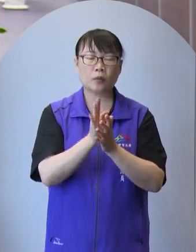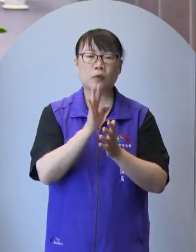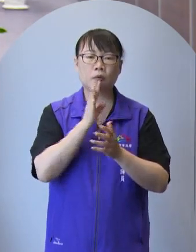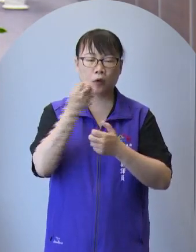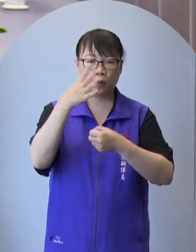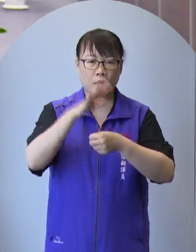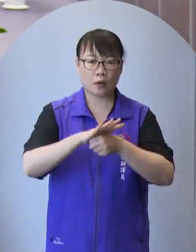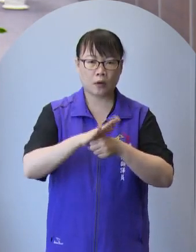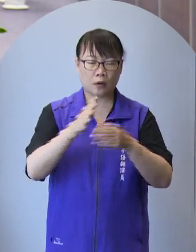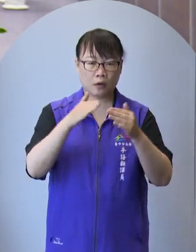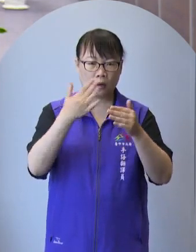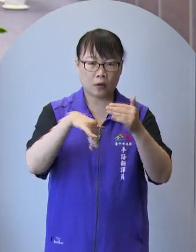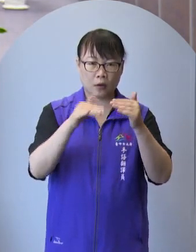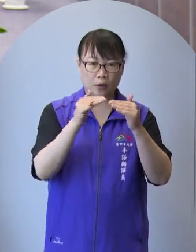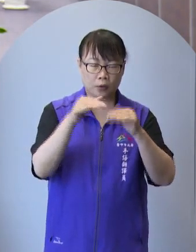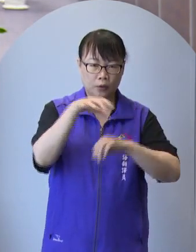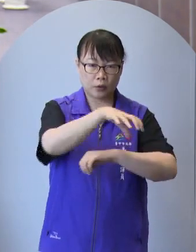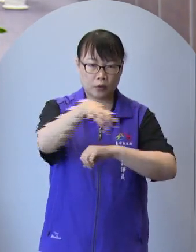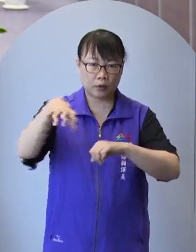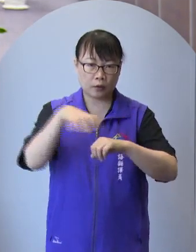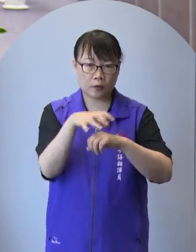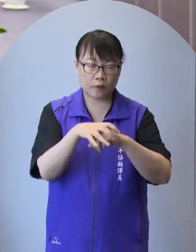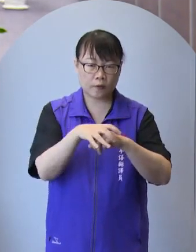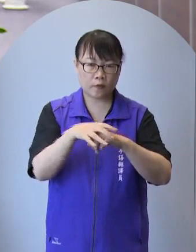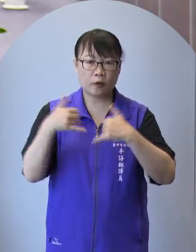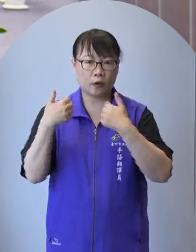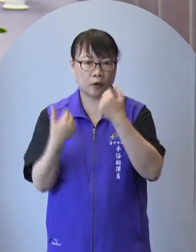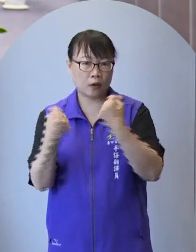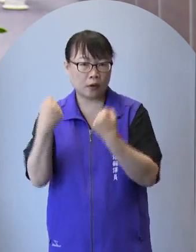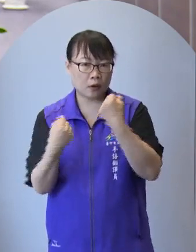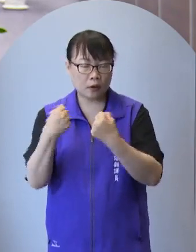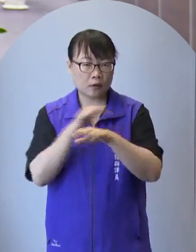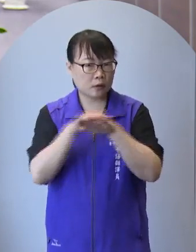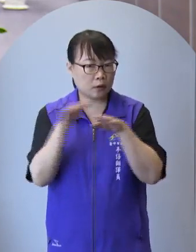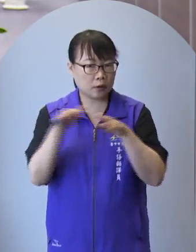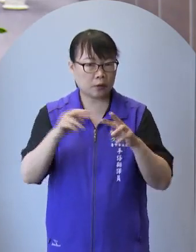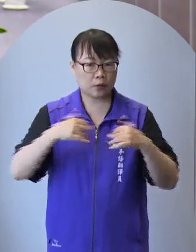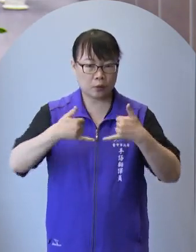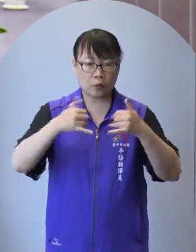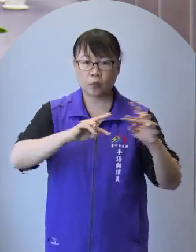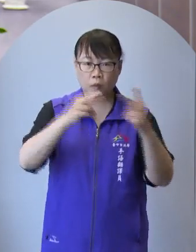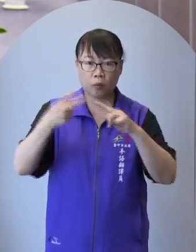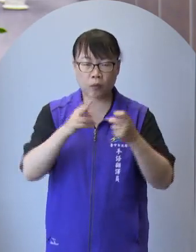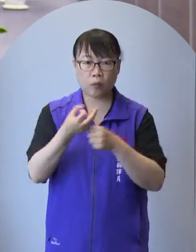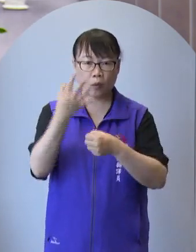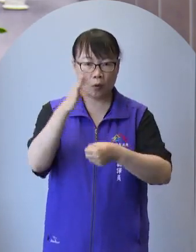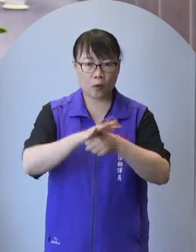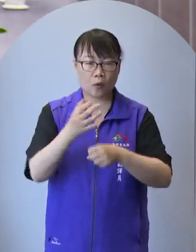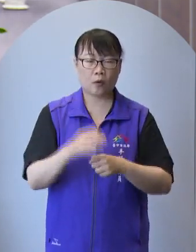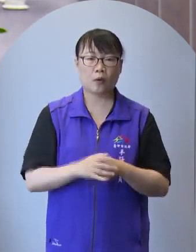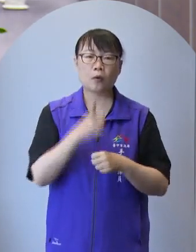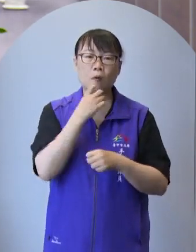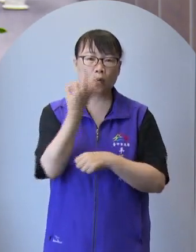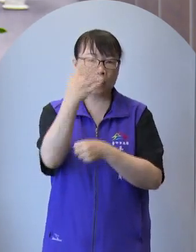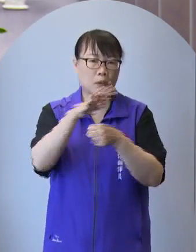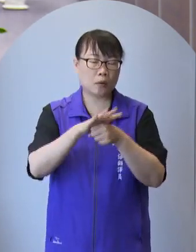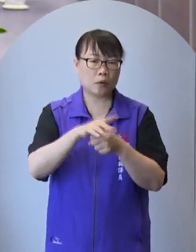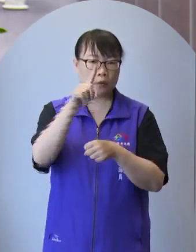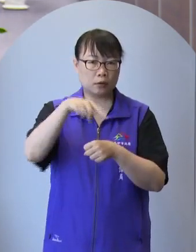理校园周边及行车安全道路改善计划工程及协助经费案，中央补助